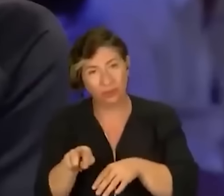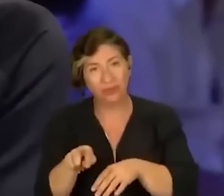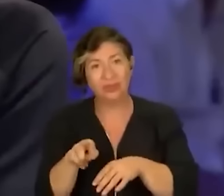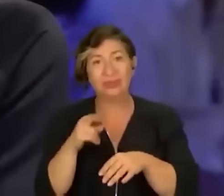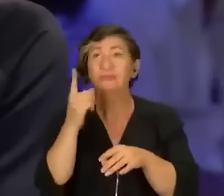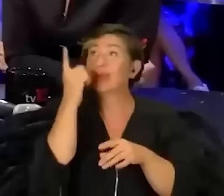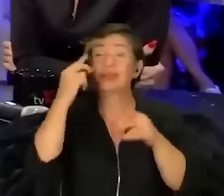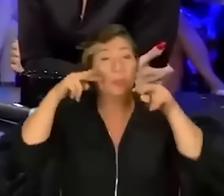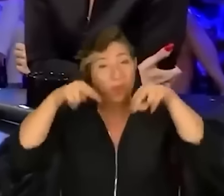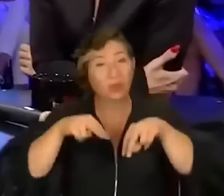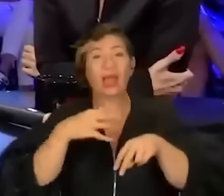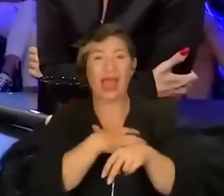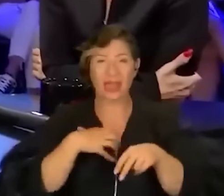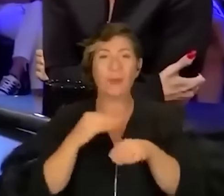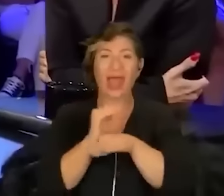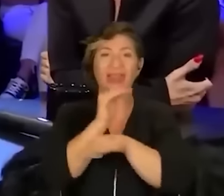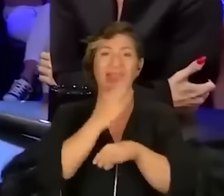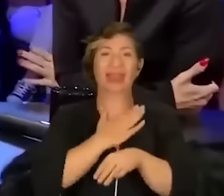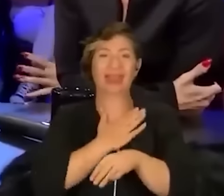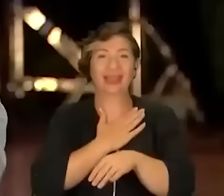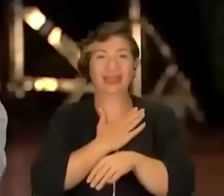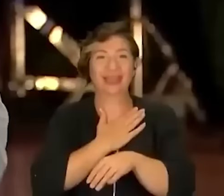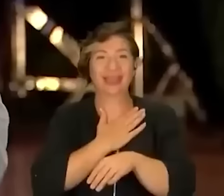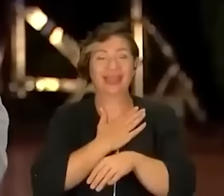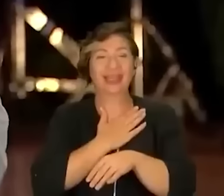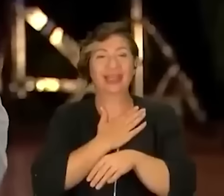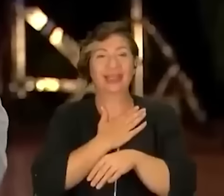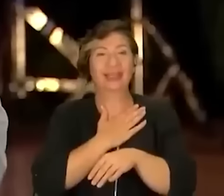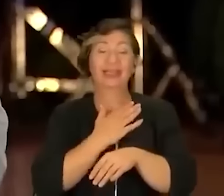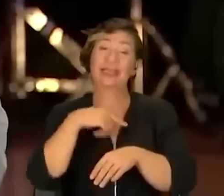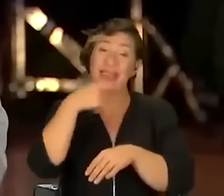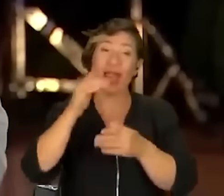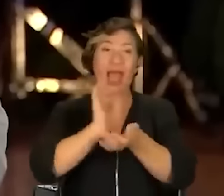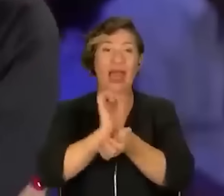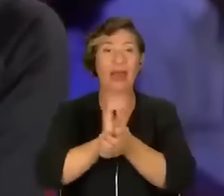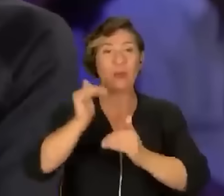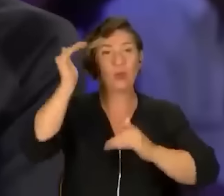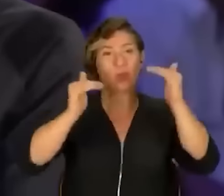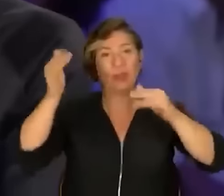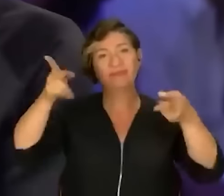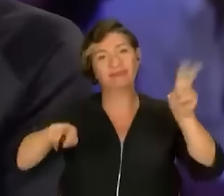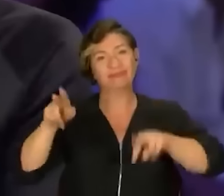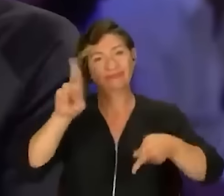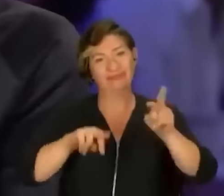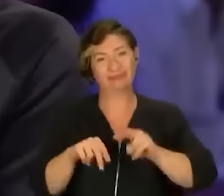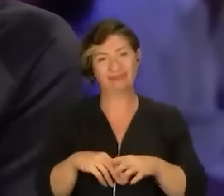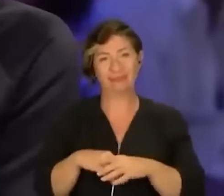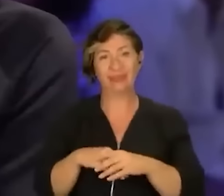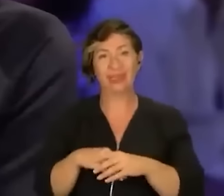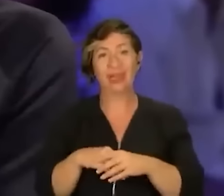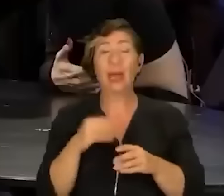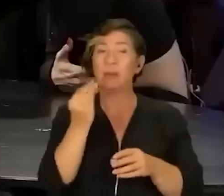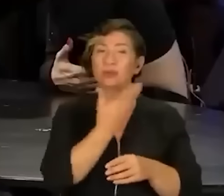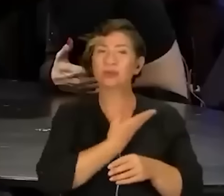bir yerlerde bakıyordur bana ama annem hayatta geri kalan diğer aile büyüklerini hep kaybettim. Ama